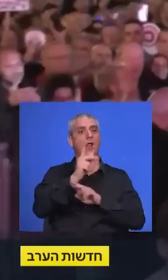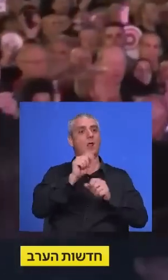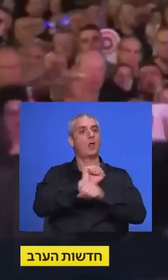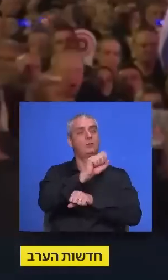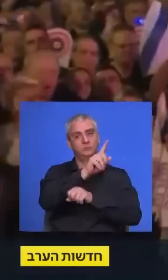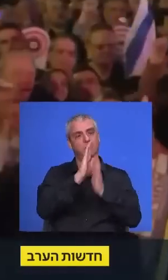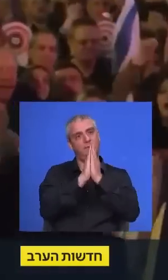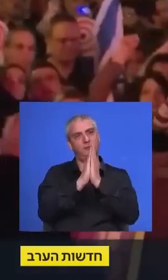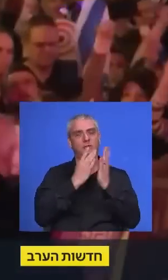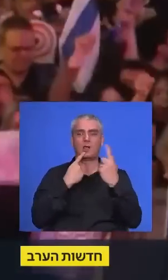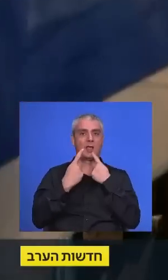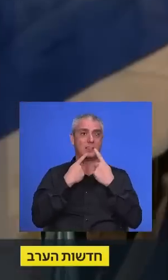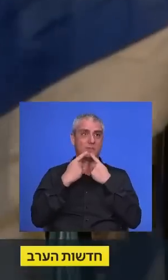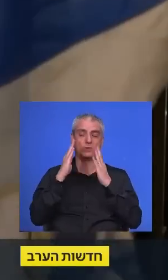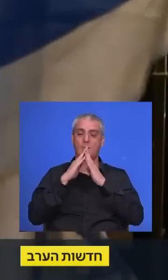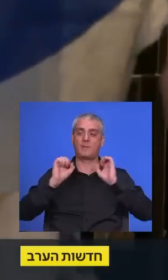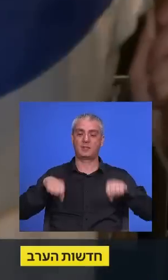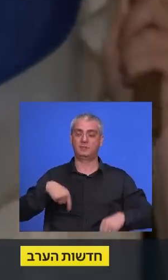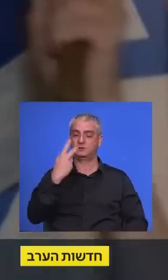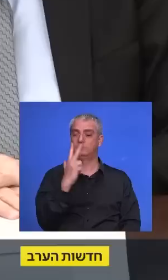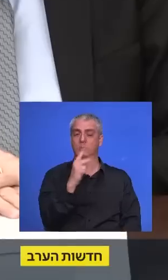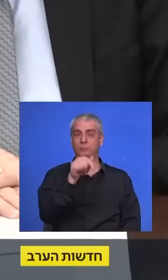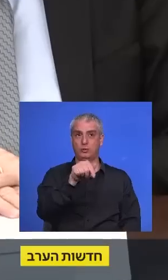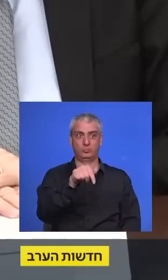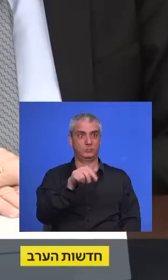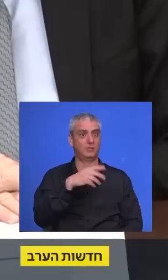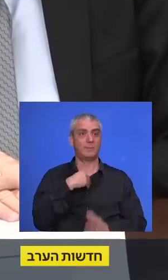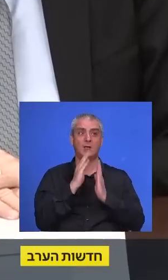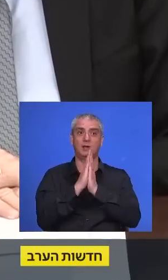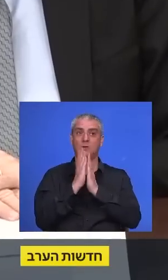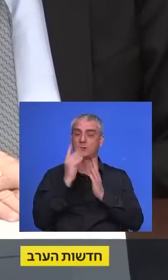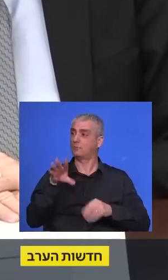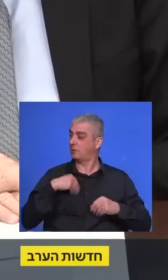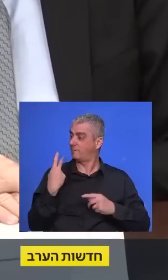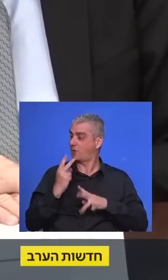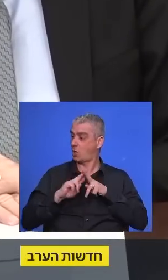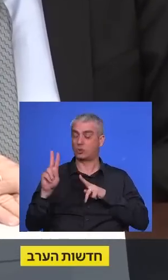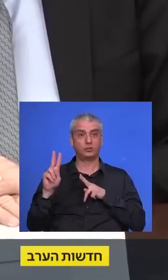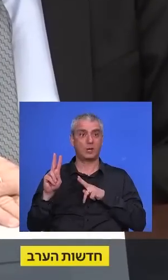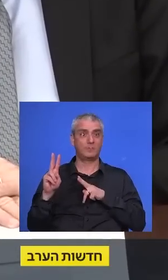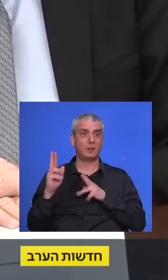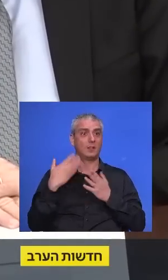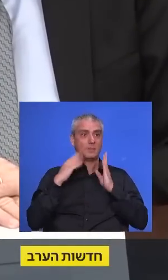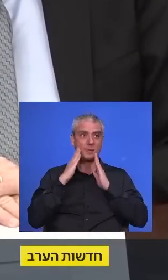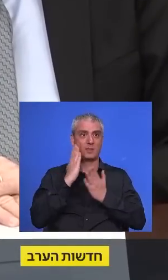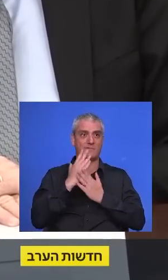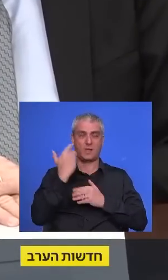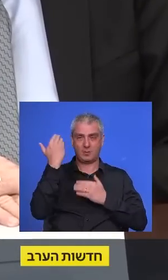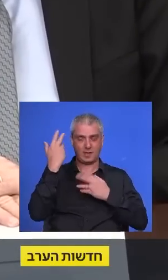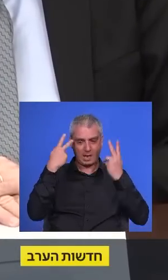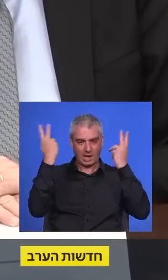להציע פגישת הידברות בבית הנשיא ביום שלישי. אם קריאתנו הייתה נענית לפני חודשיים, אני מאמין שכבר היינו אחרי